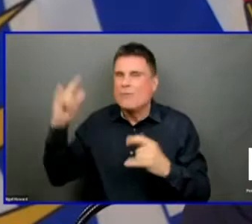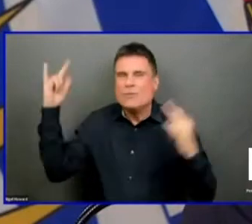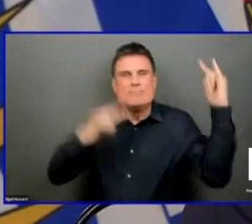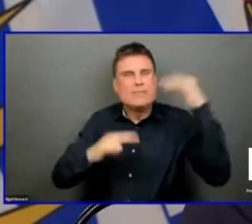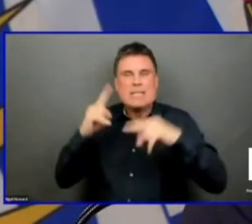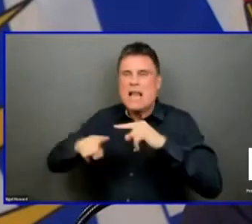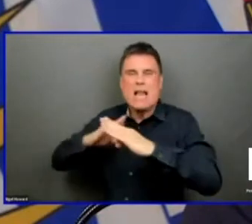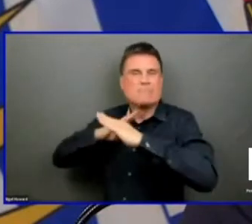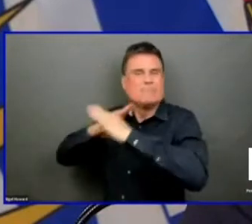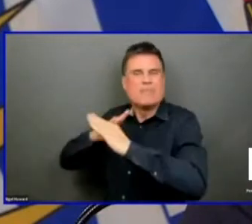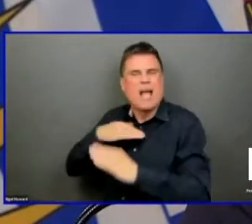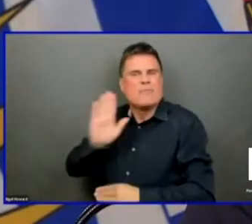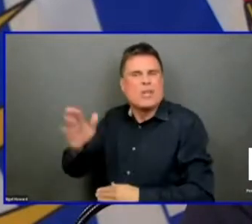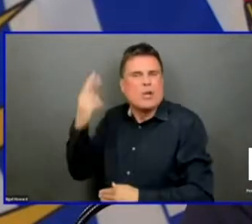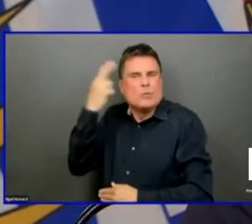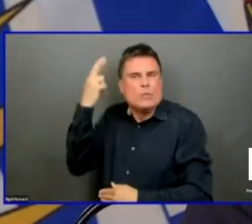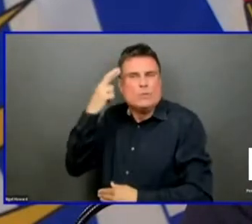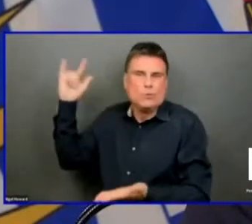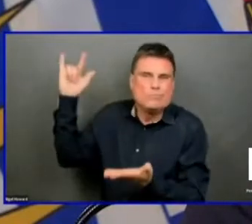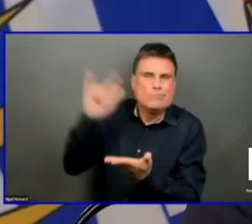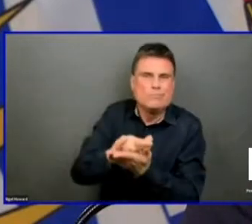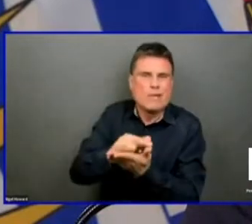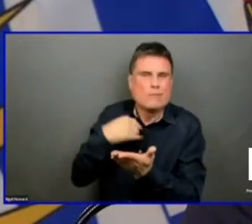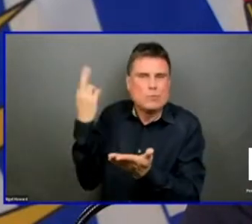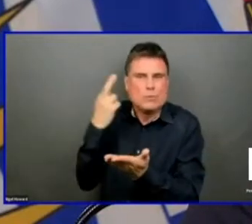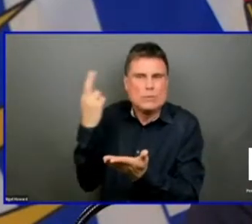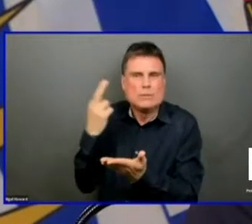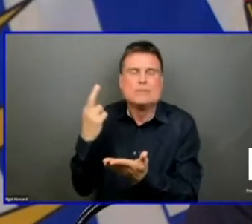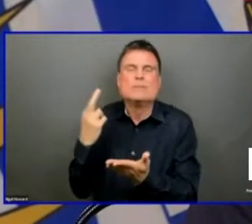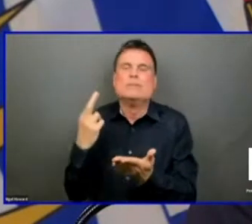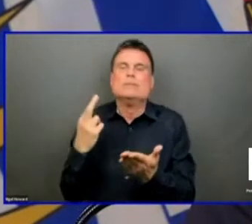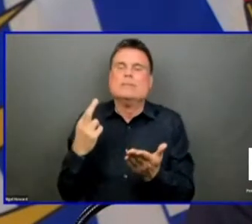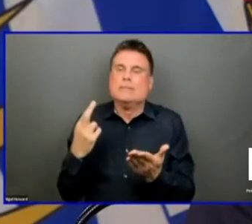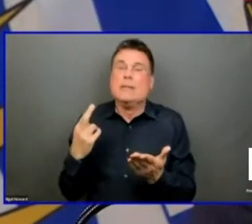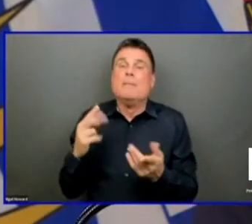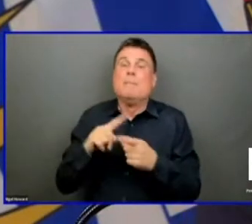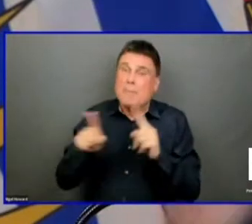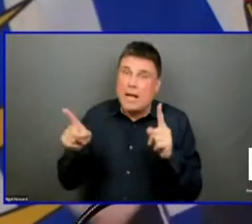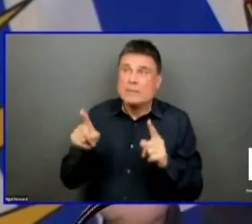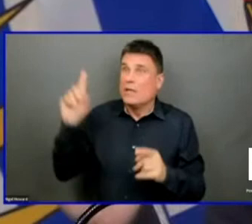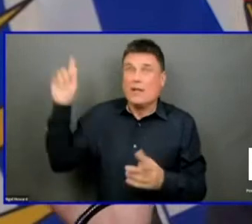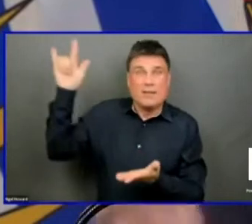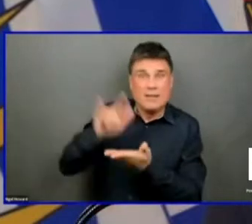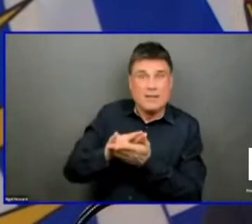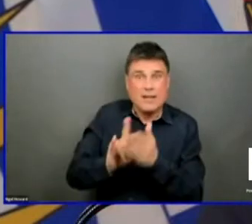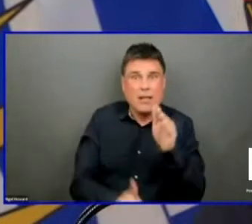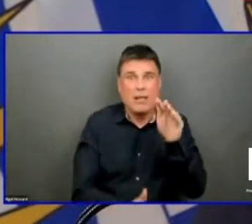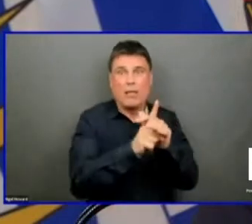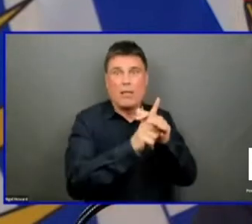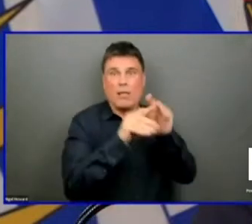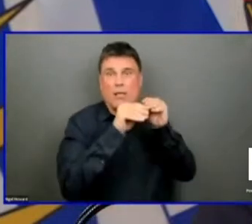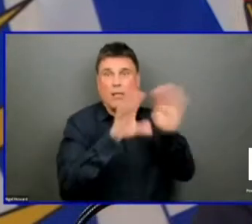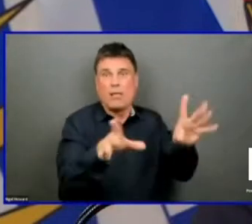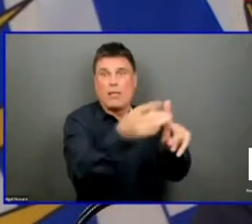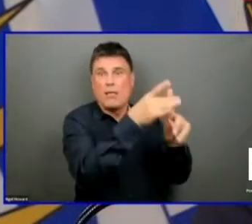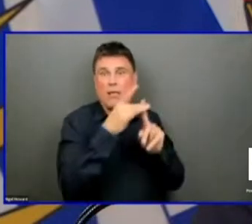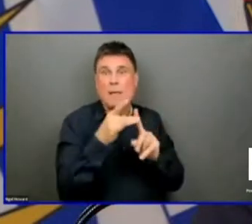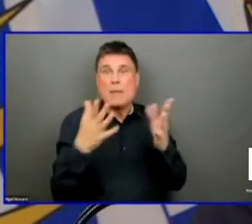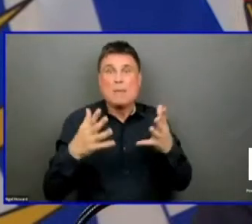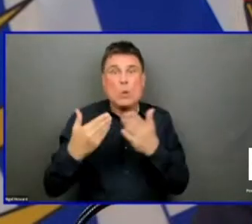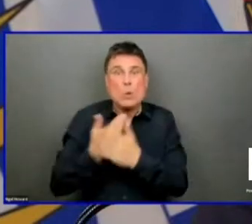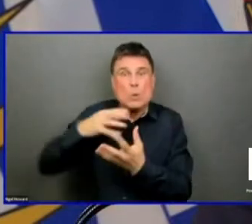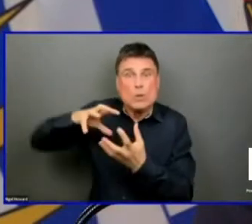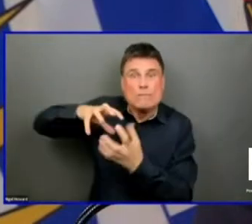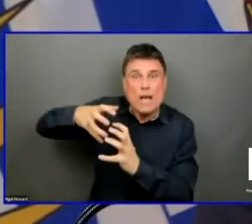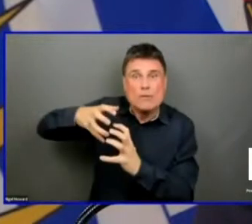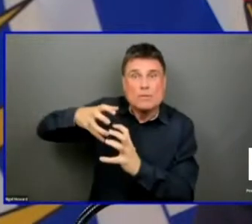can lead to introductions of new variants, and that is why we've modified 所 our 以他说我 surveillance 们现在 strategy 也 to